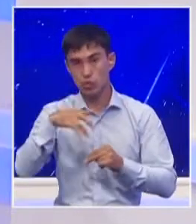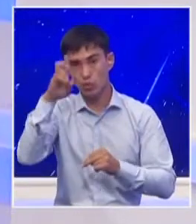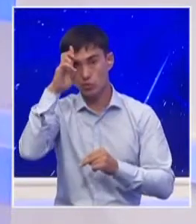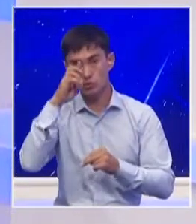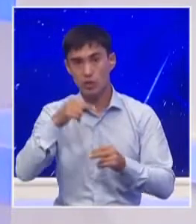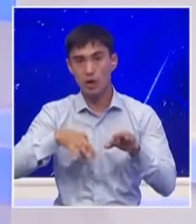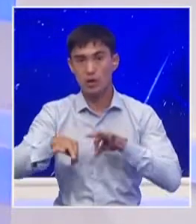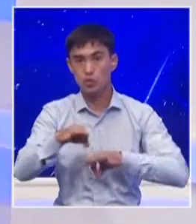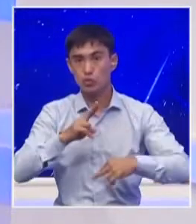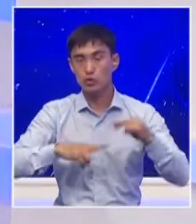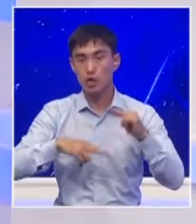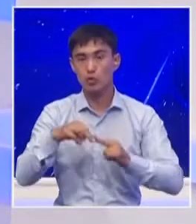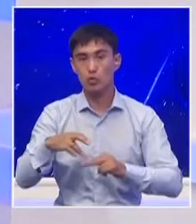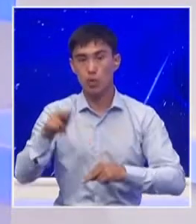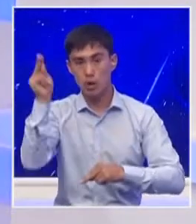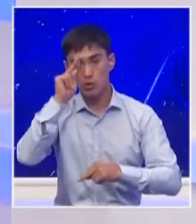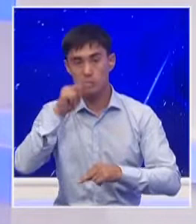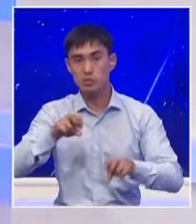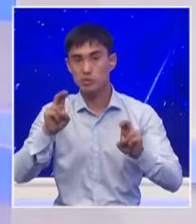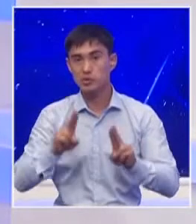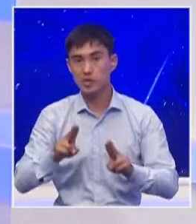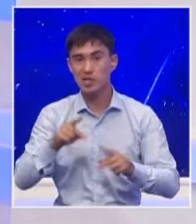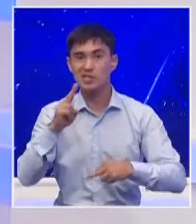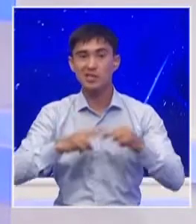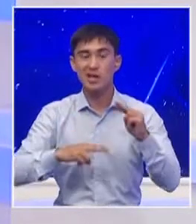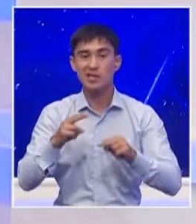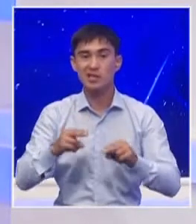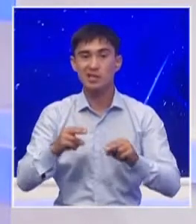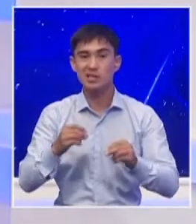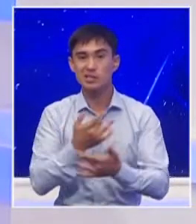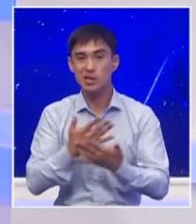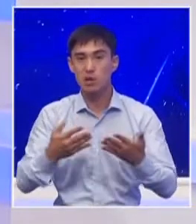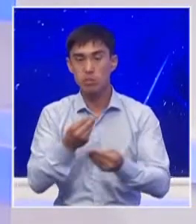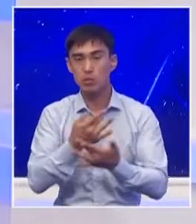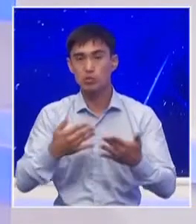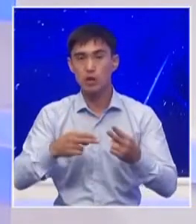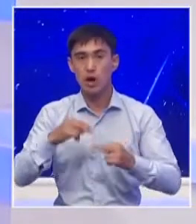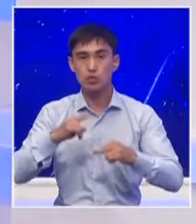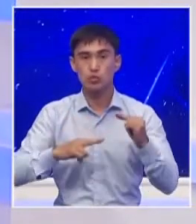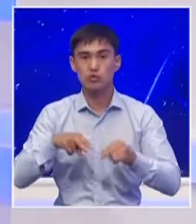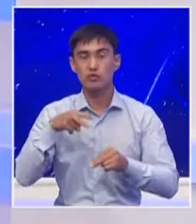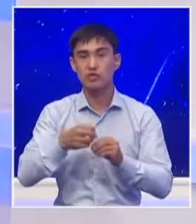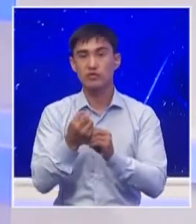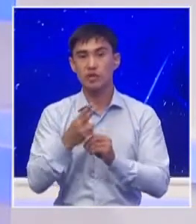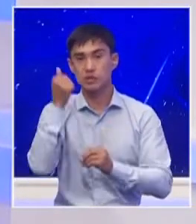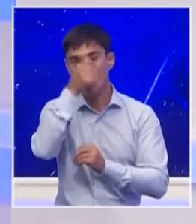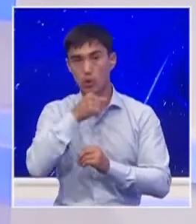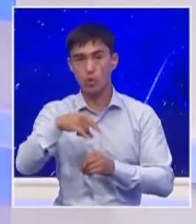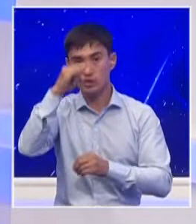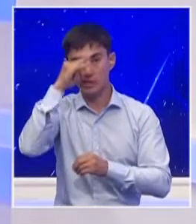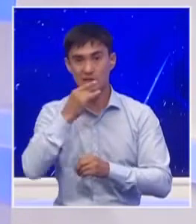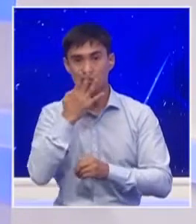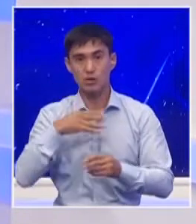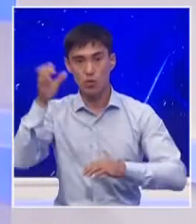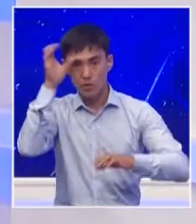архитектурную строительную академию по специальности строительные изделия и продукция конструкцию 2012 году казахский национальный